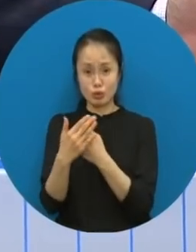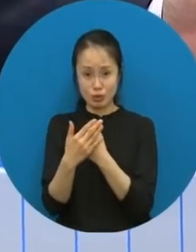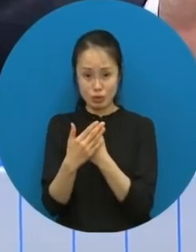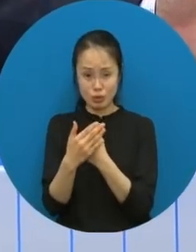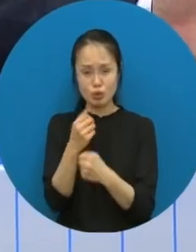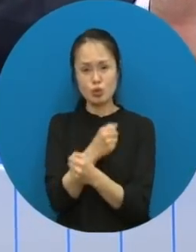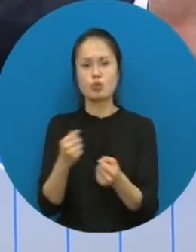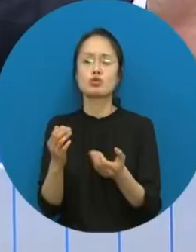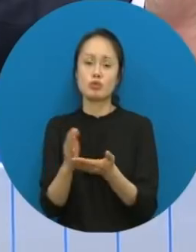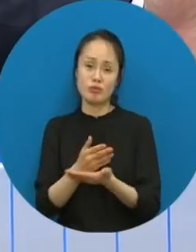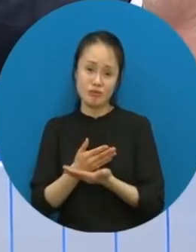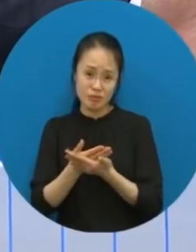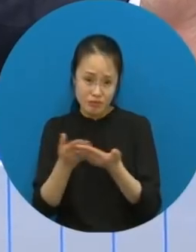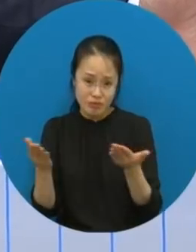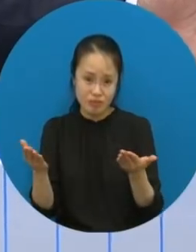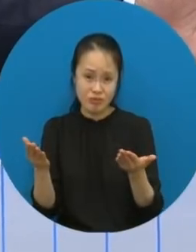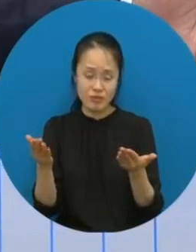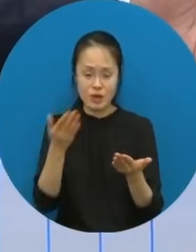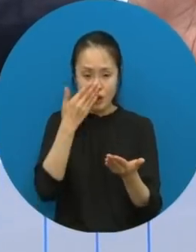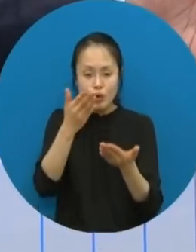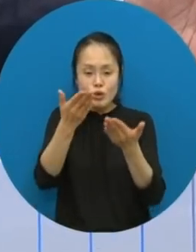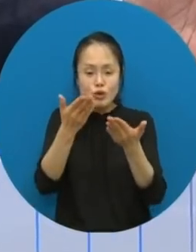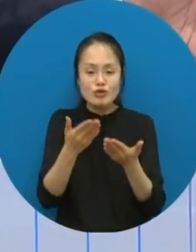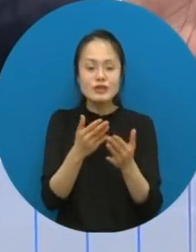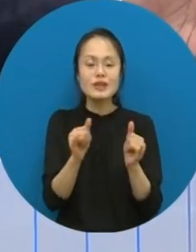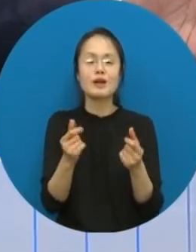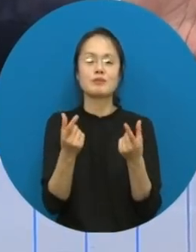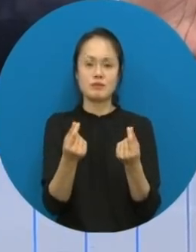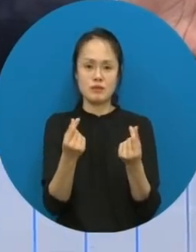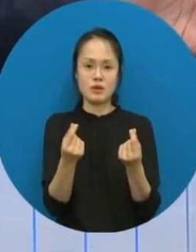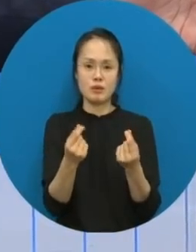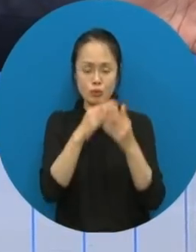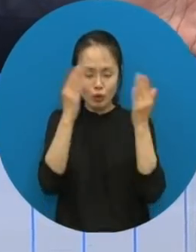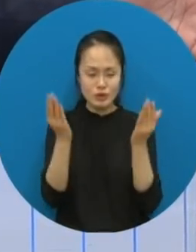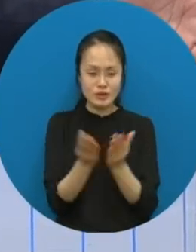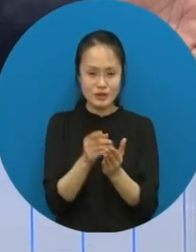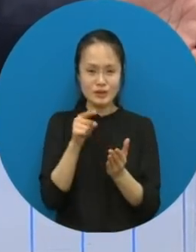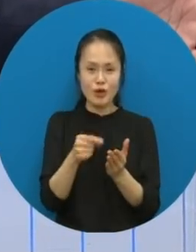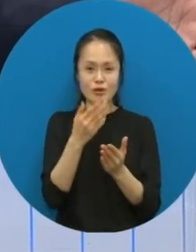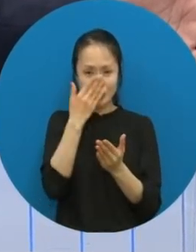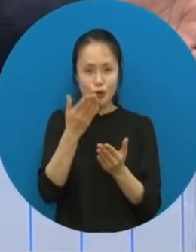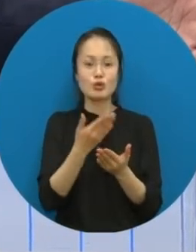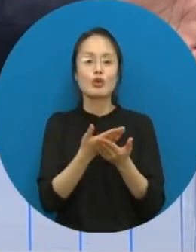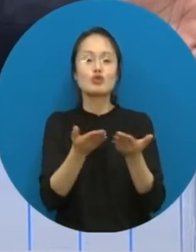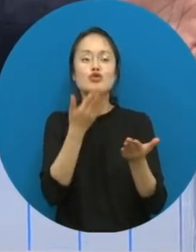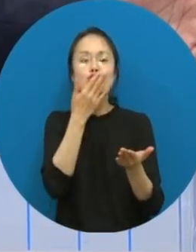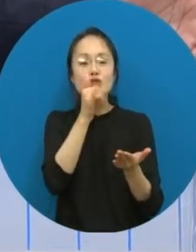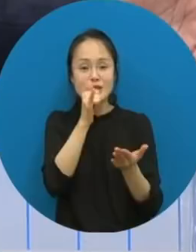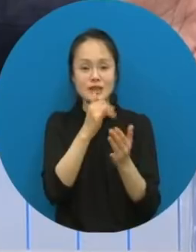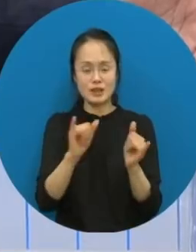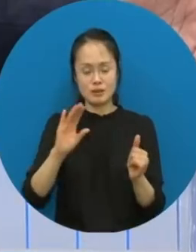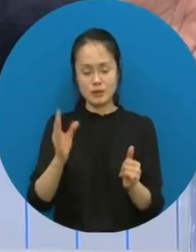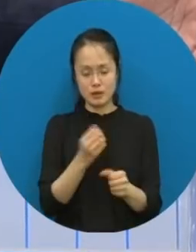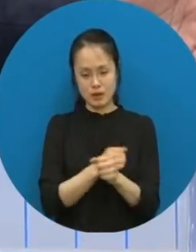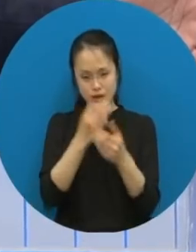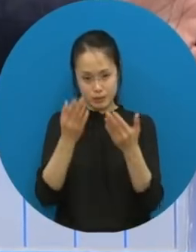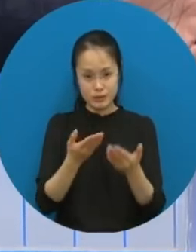거저주는 우리 모두가 되게 하여 주시옵소서 우리의 참목자이신 예수